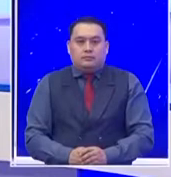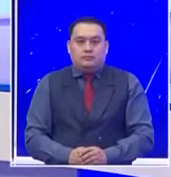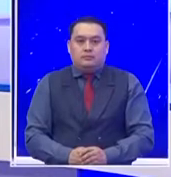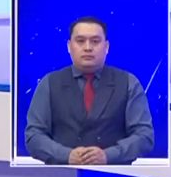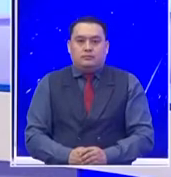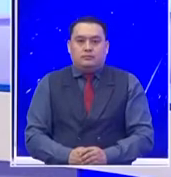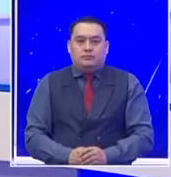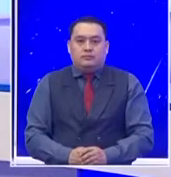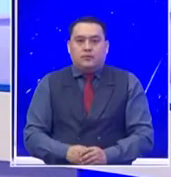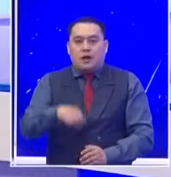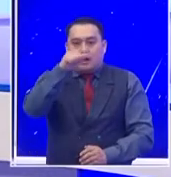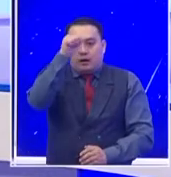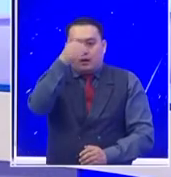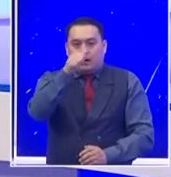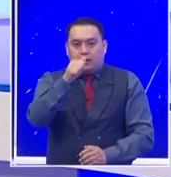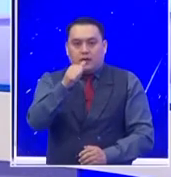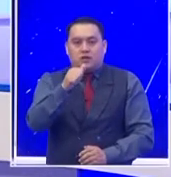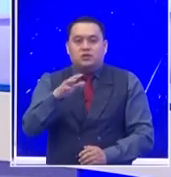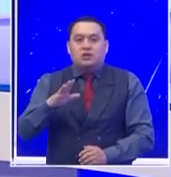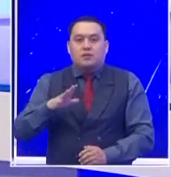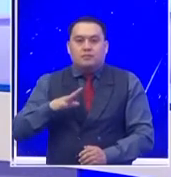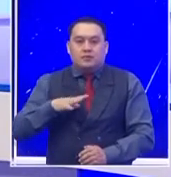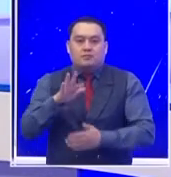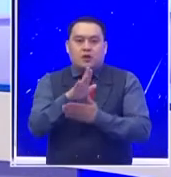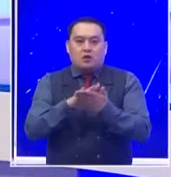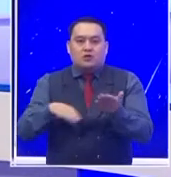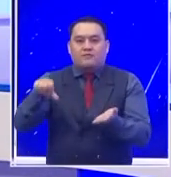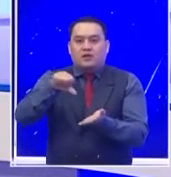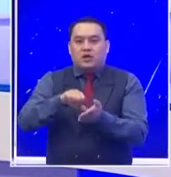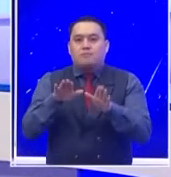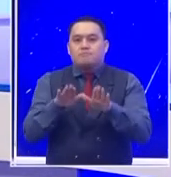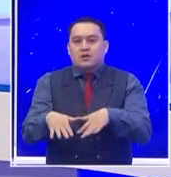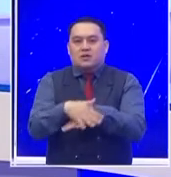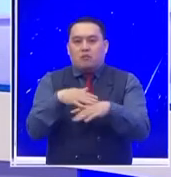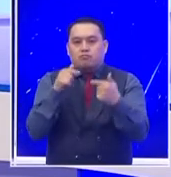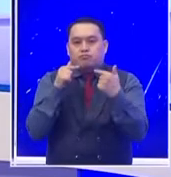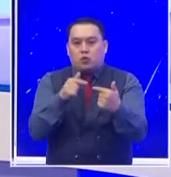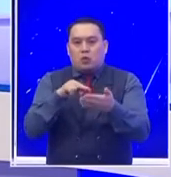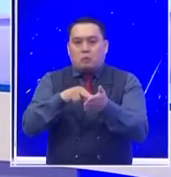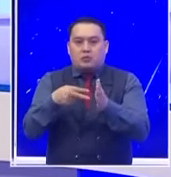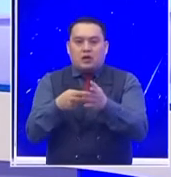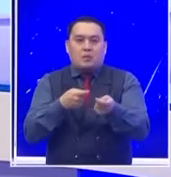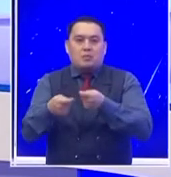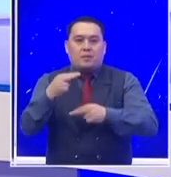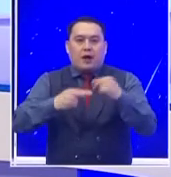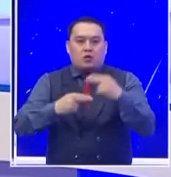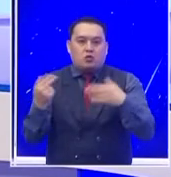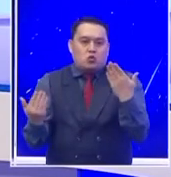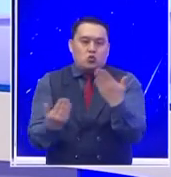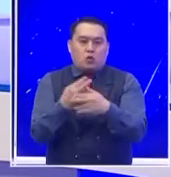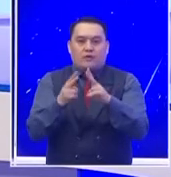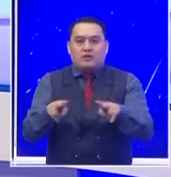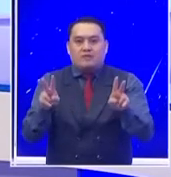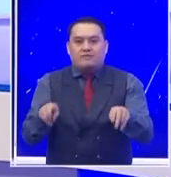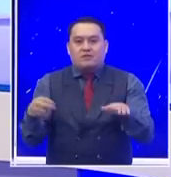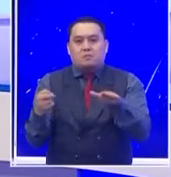на греческих островах лесбос их ios продолжились выступления местных жителей против плана правительства построить новые лагеря для